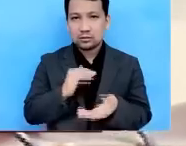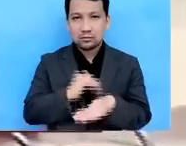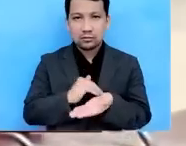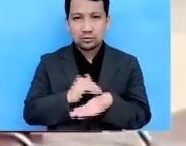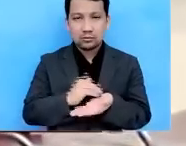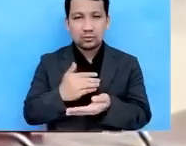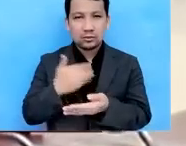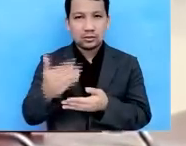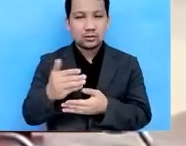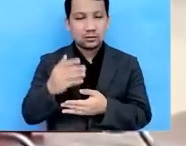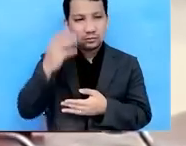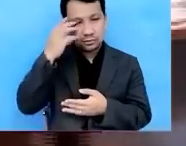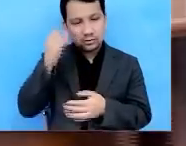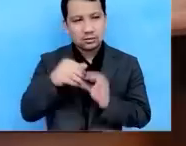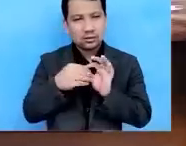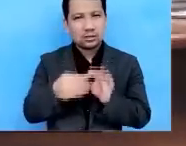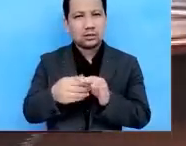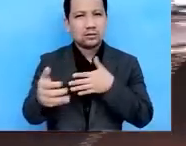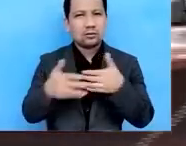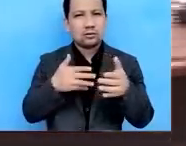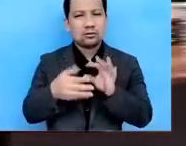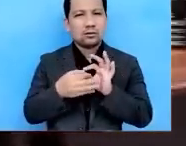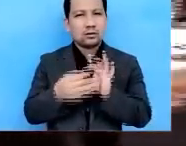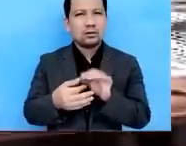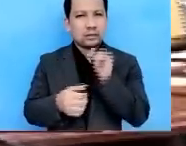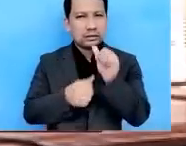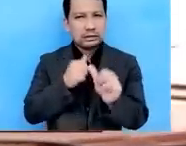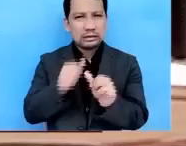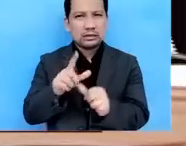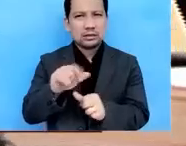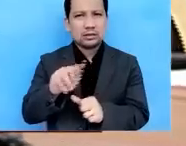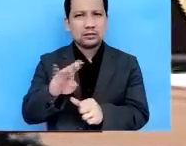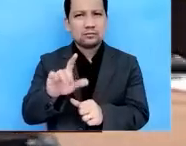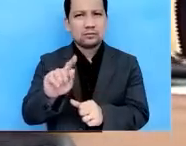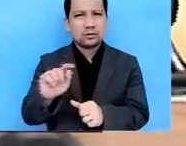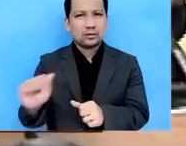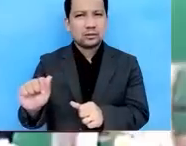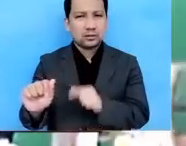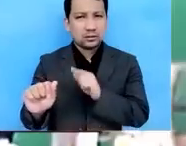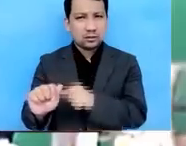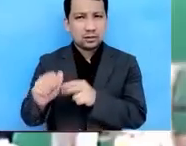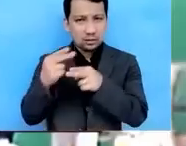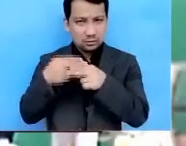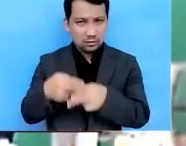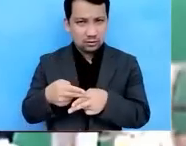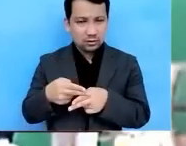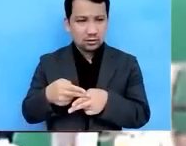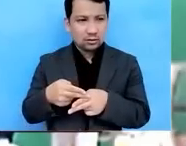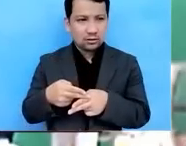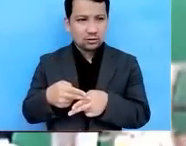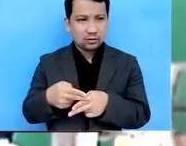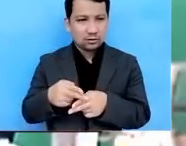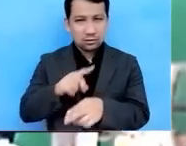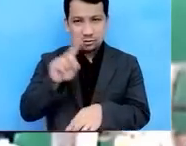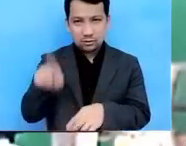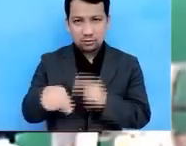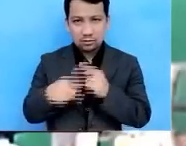siya ng malay. Pero kahit ito, itinanggi ni Alabata. Alam mo yung date, pero pagdating sa pangalan, ayaw mong